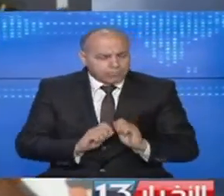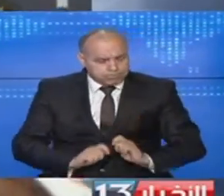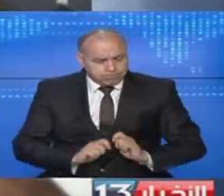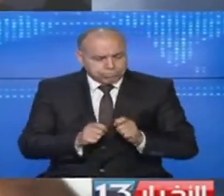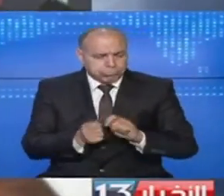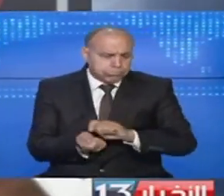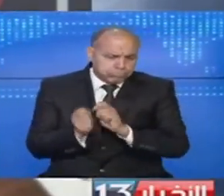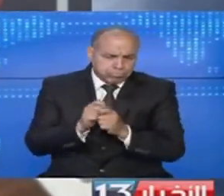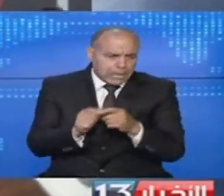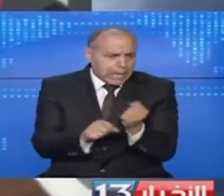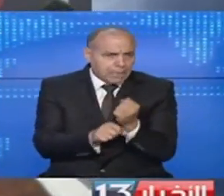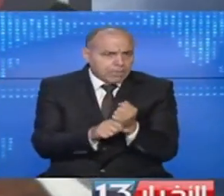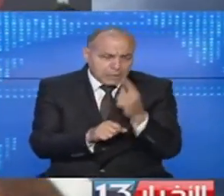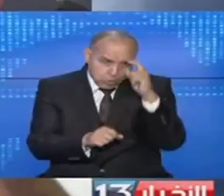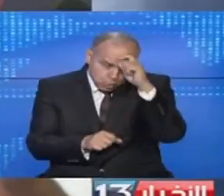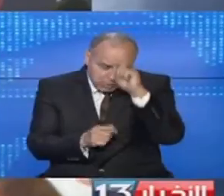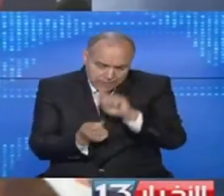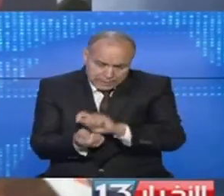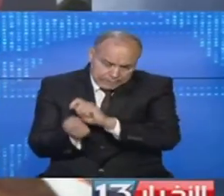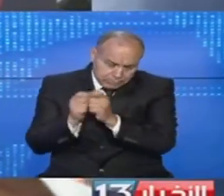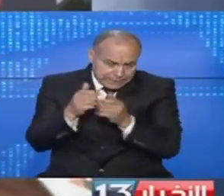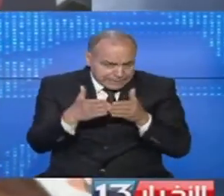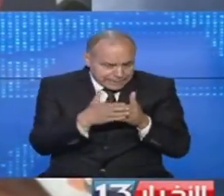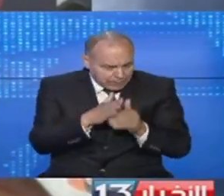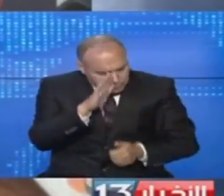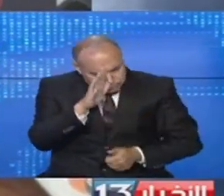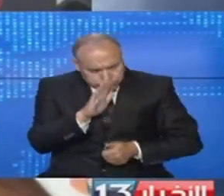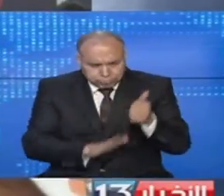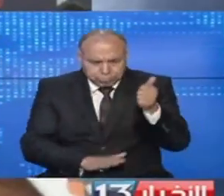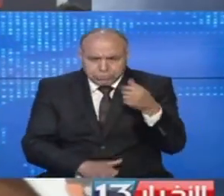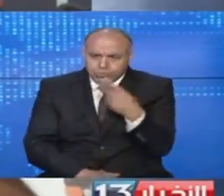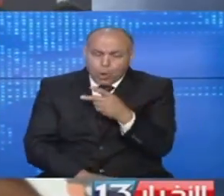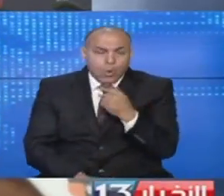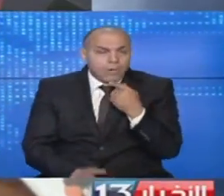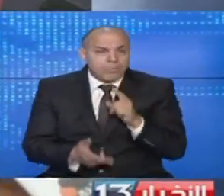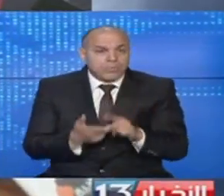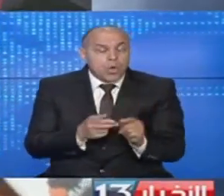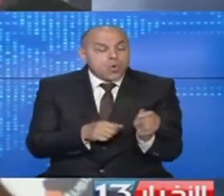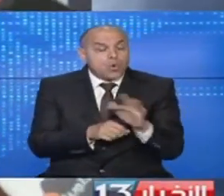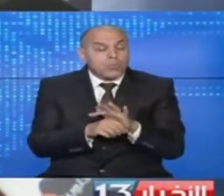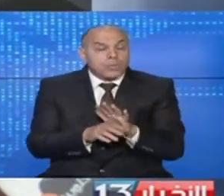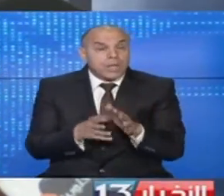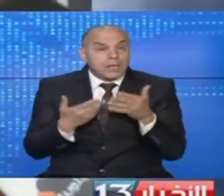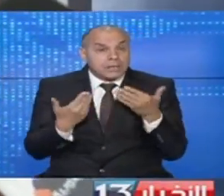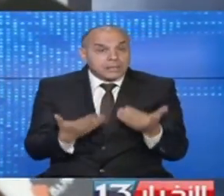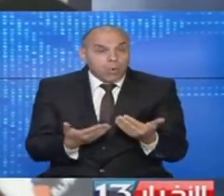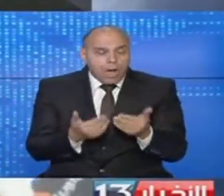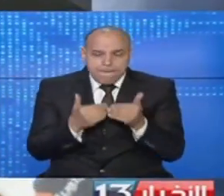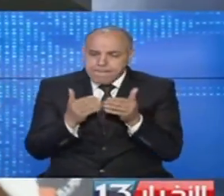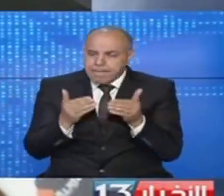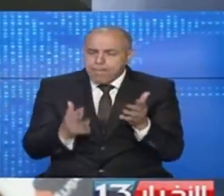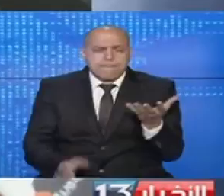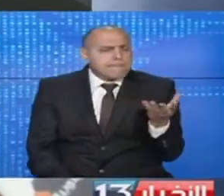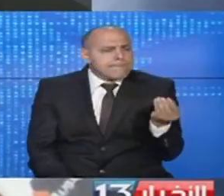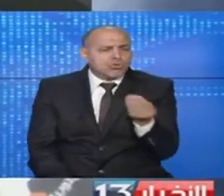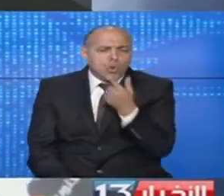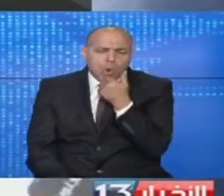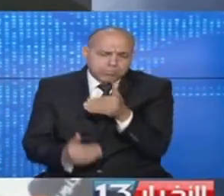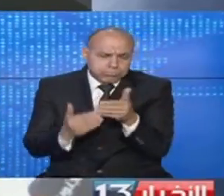يحول الصعوبات الى تحديات وينجح في تحقيق التحديات هذايا. كورونا حلت البيبان قدام العديد